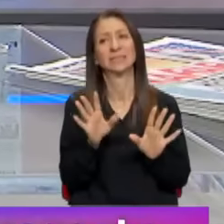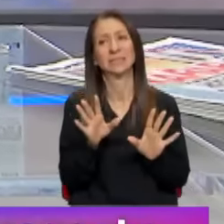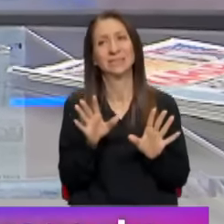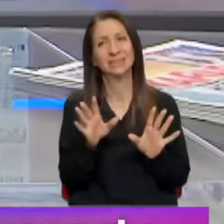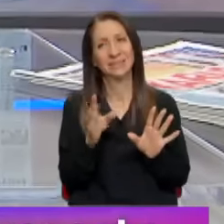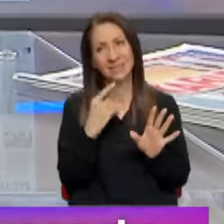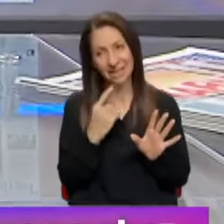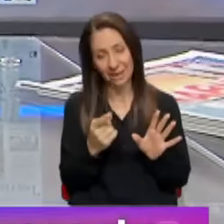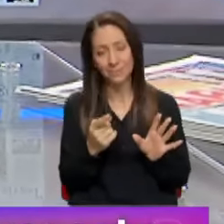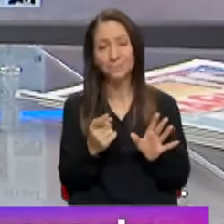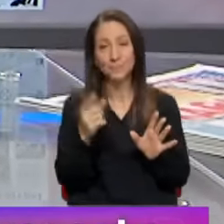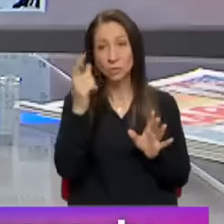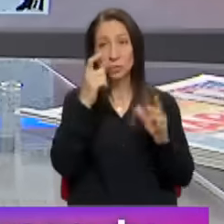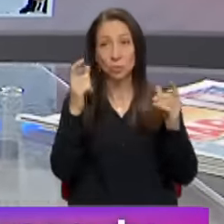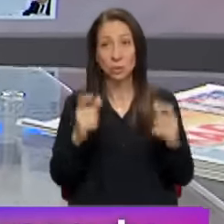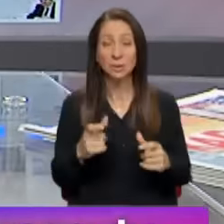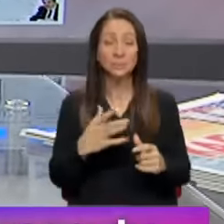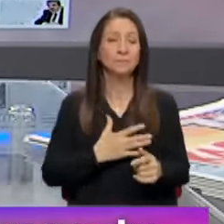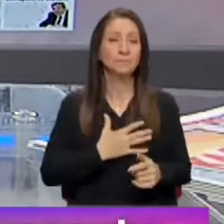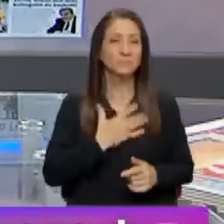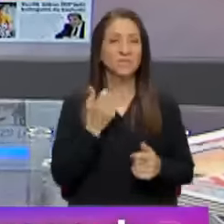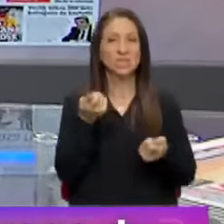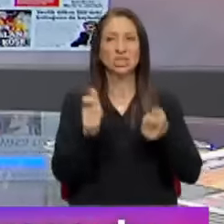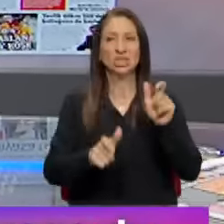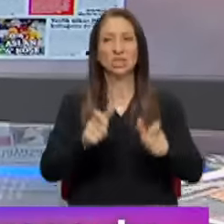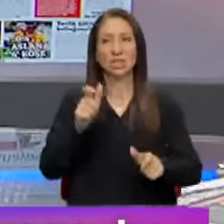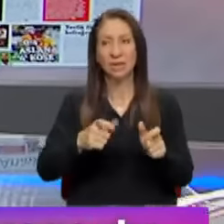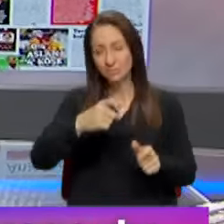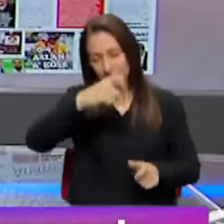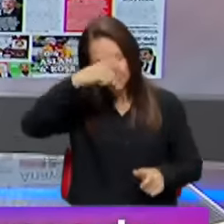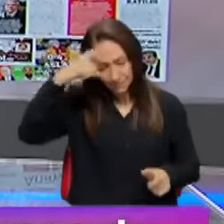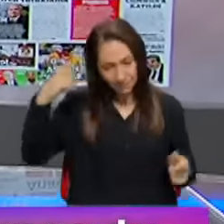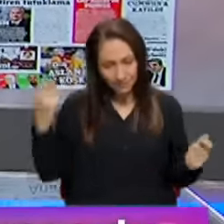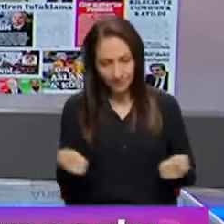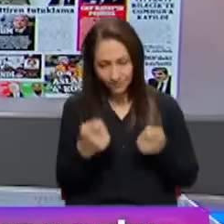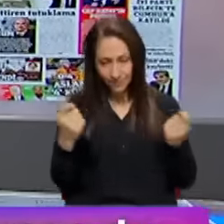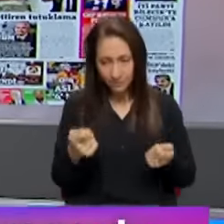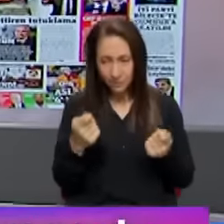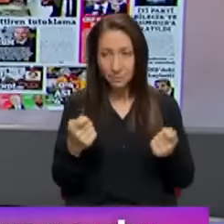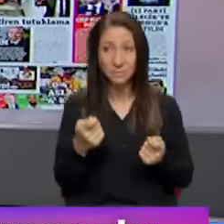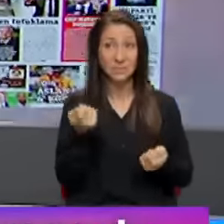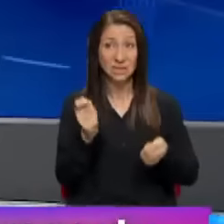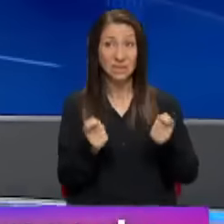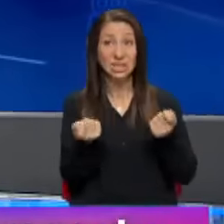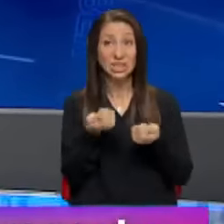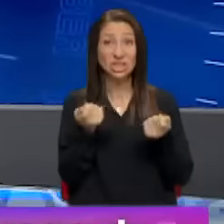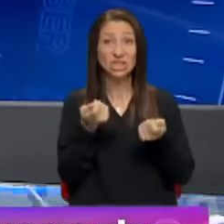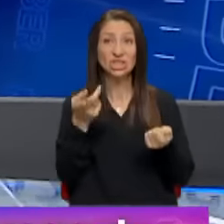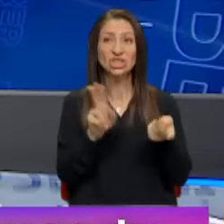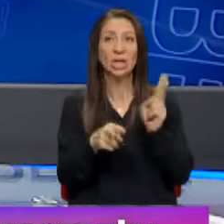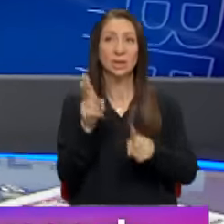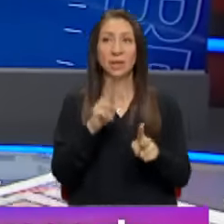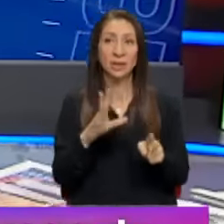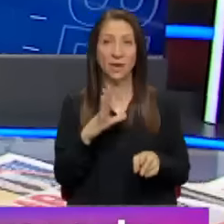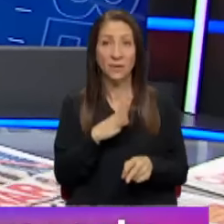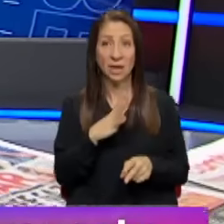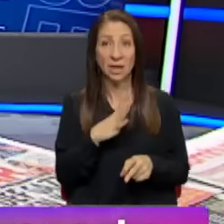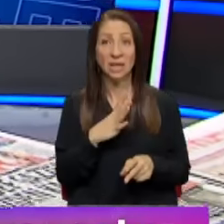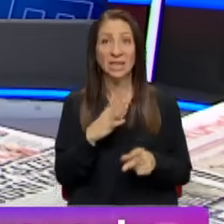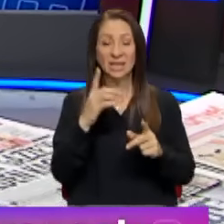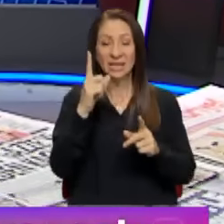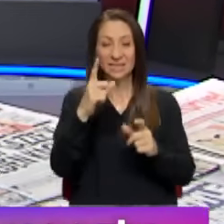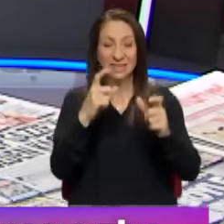yaşanmasın diye. Memleketimizde maalesef işçiler alın teri dökerken iş cinayetleri de yaşanıyor.